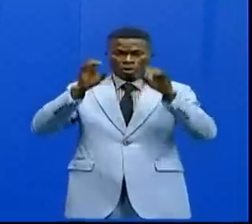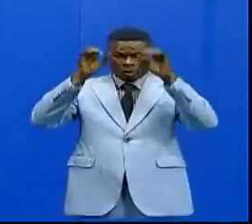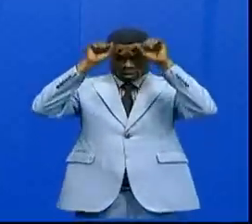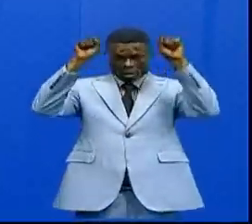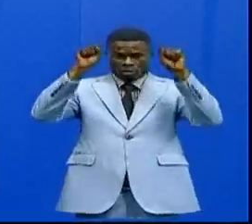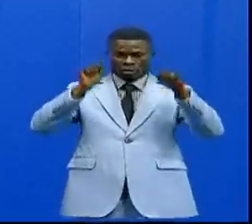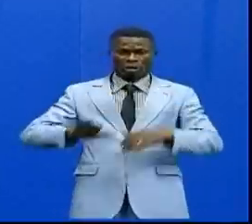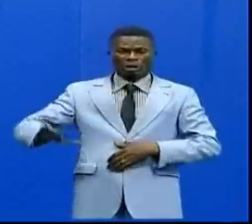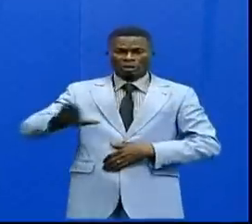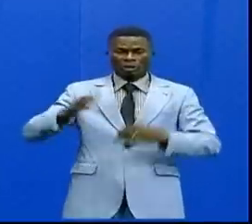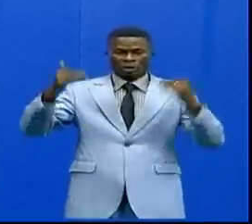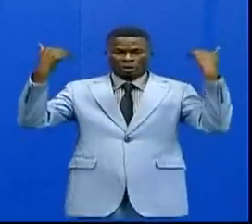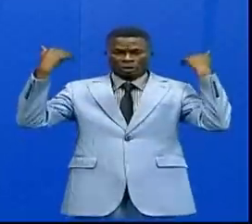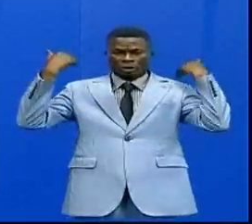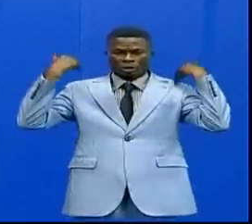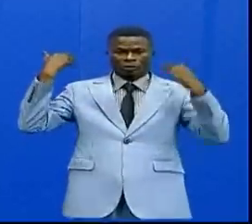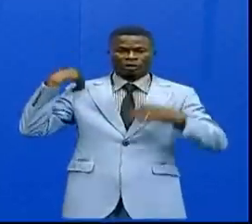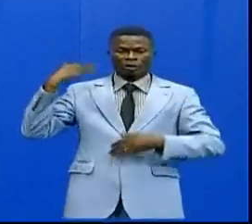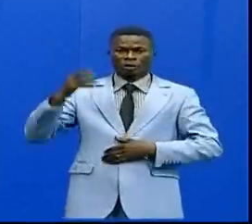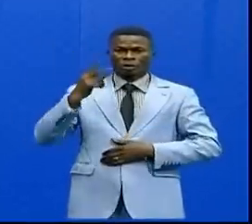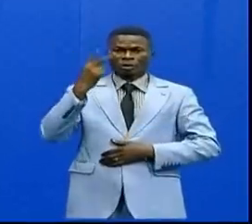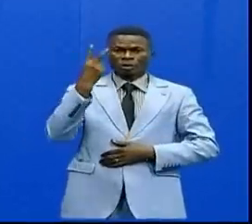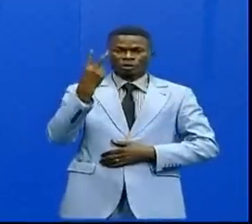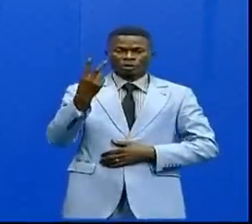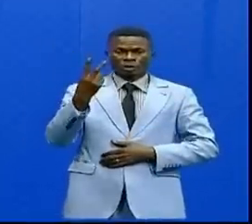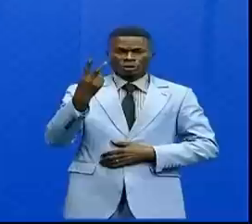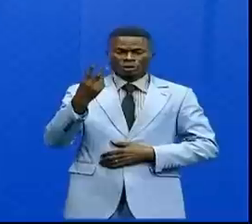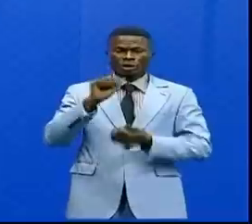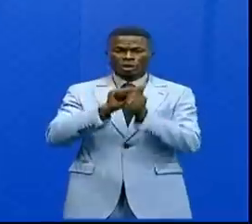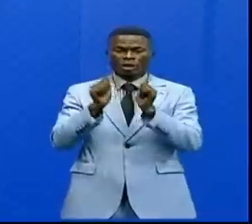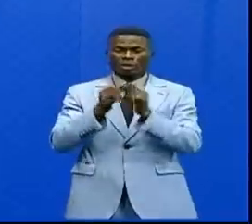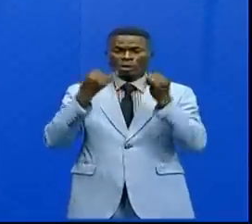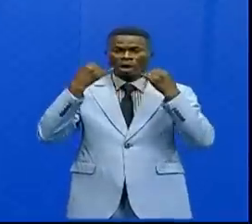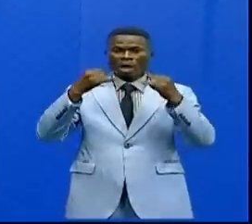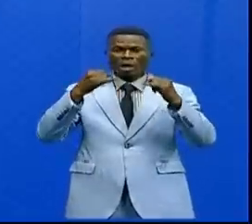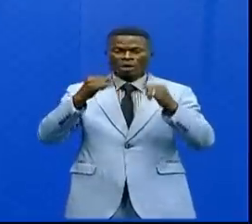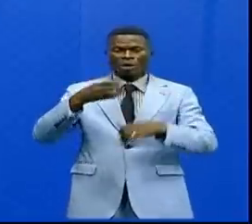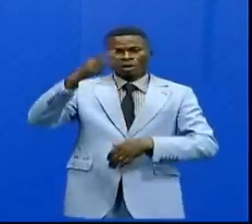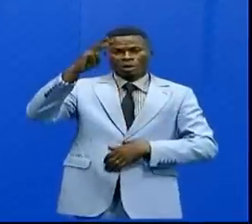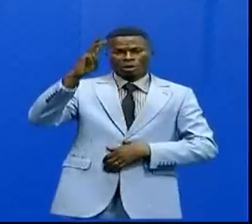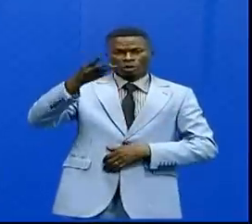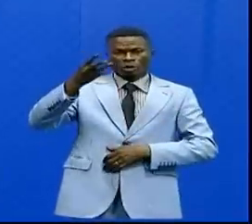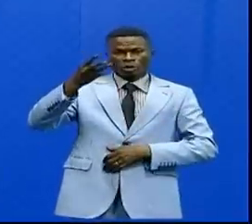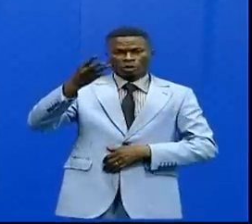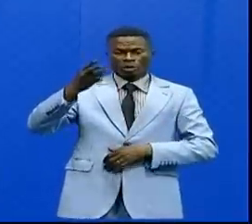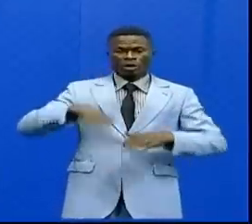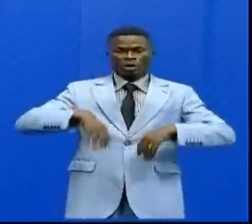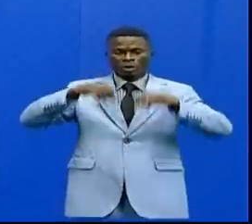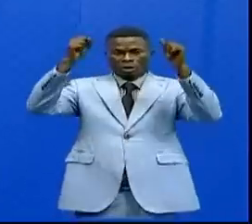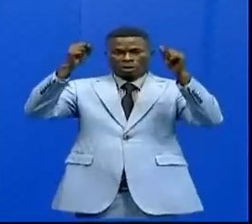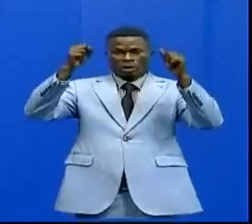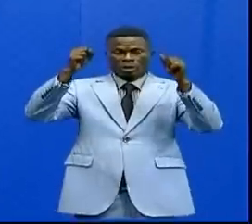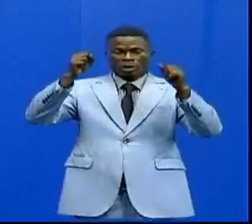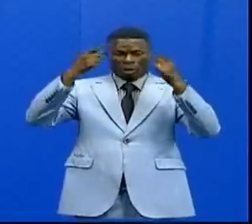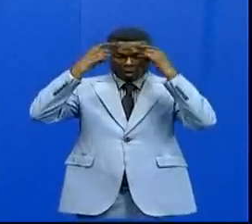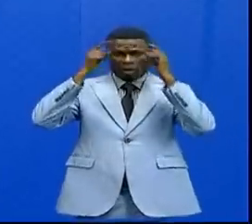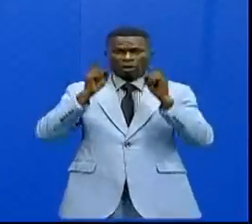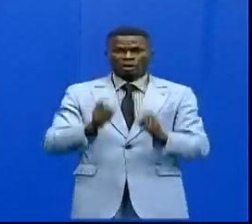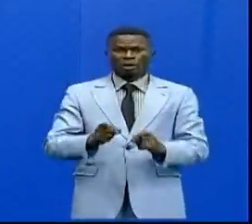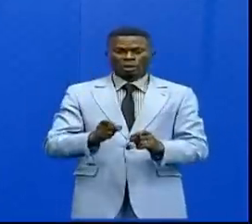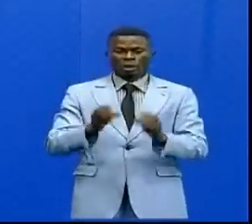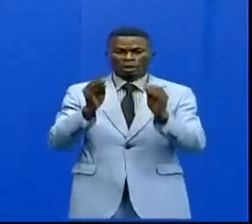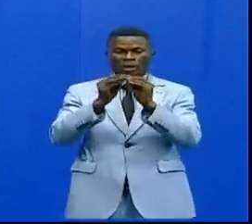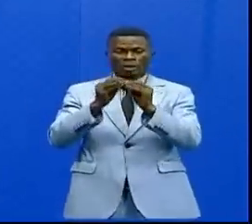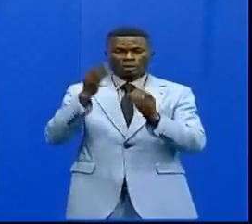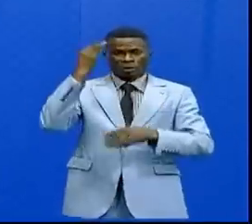de la République, chef de l'État. 2. Points d'information. 3. Approbation d'un relevé des décisions de Conseil